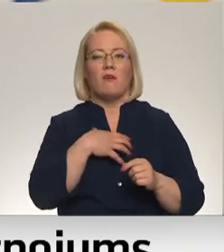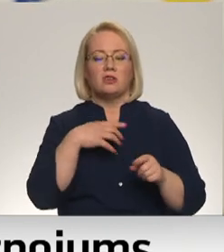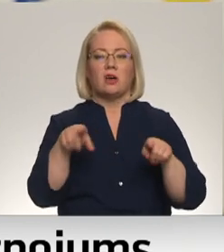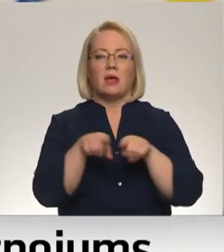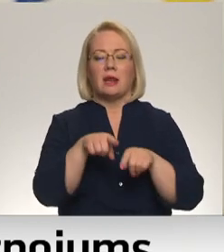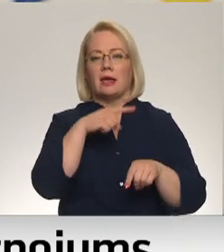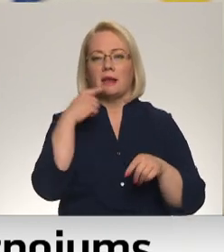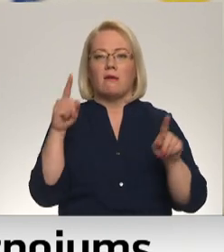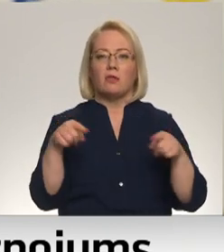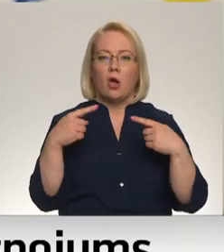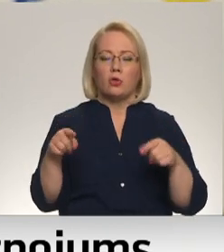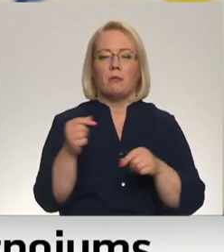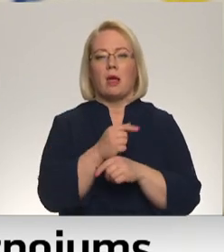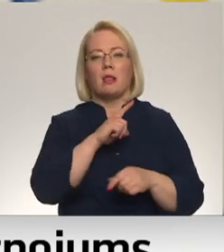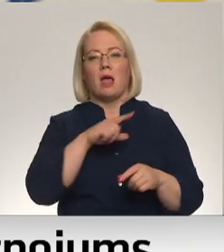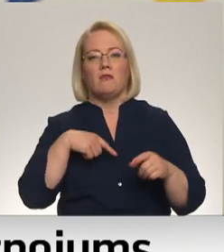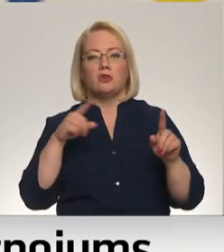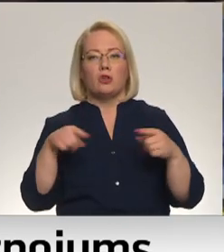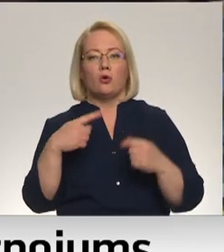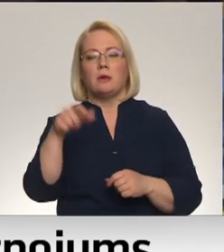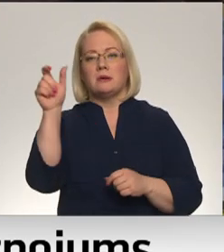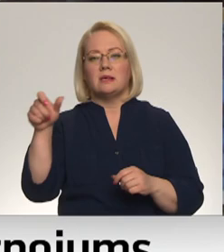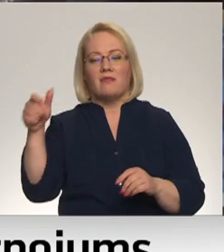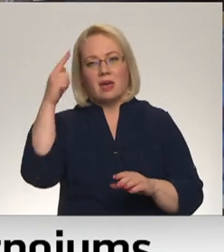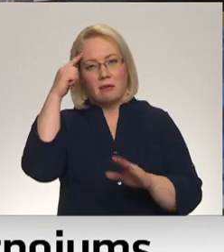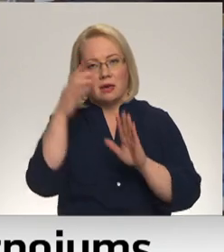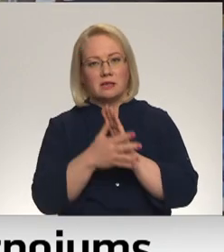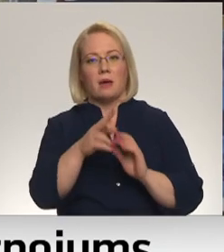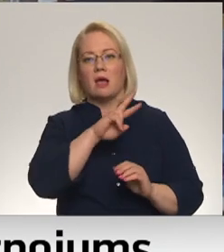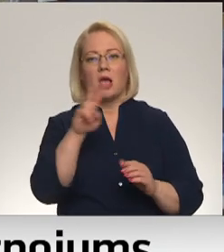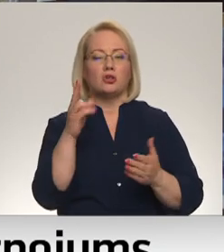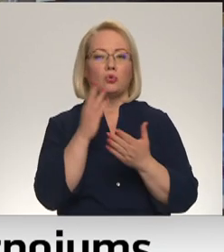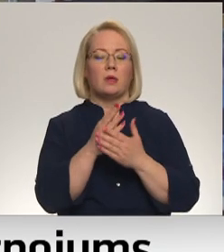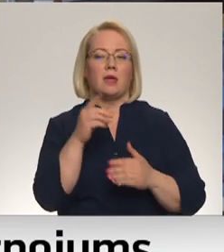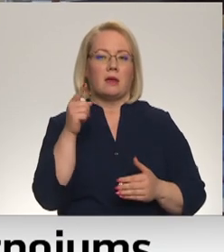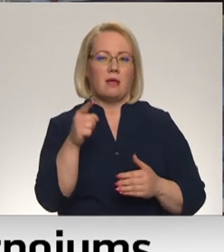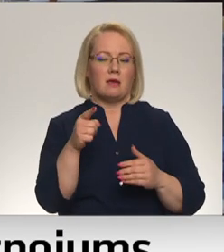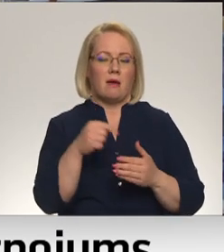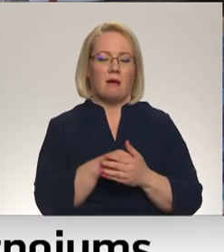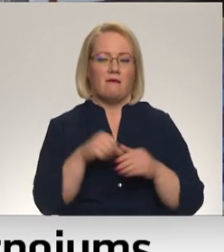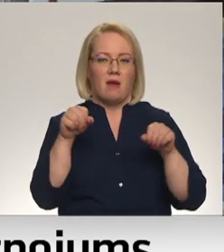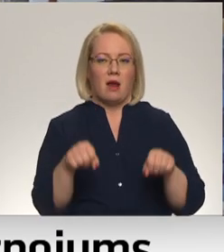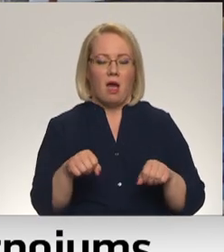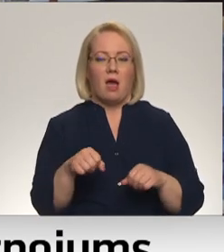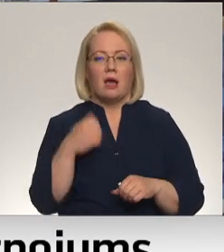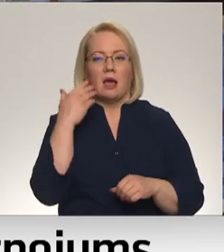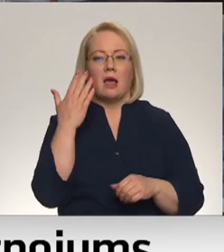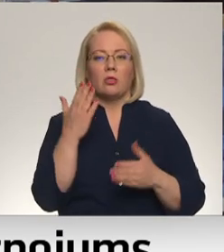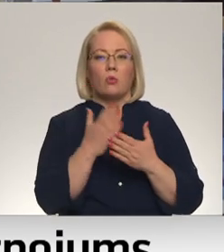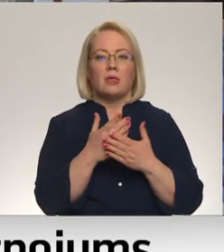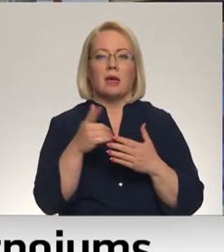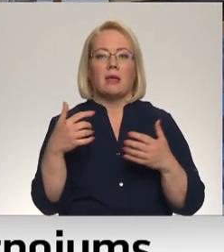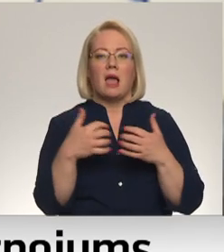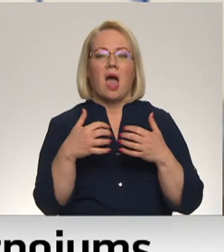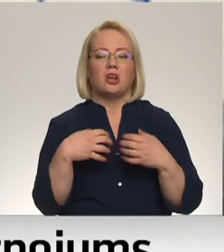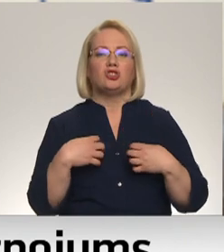krievu tautības, gan latviešu tautības cilvēkiem izprast, kas notiek vispār tajā režīmā. Kad notiek šīs kara šausmas un ka mēs viņam